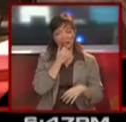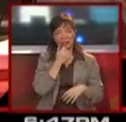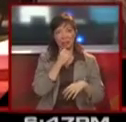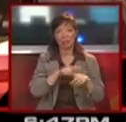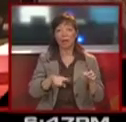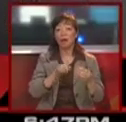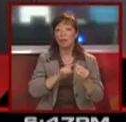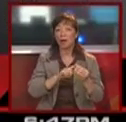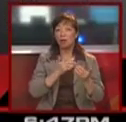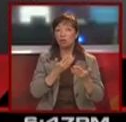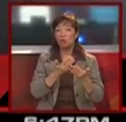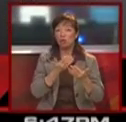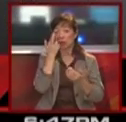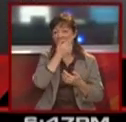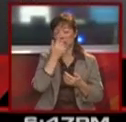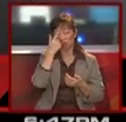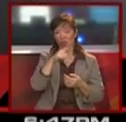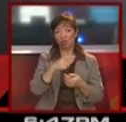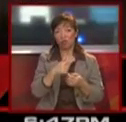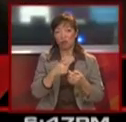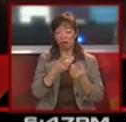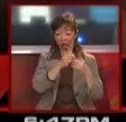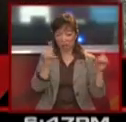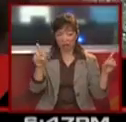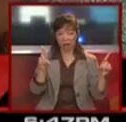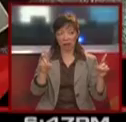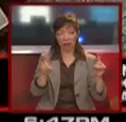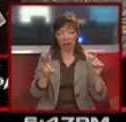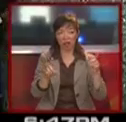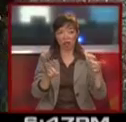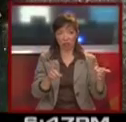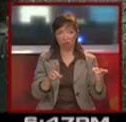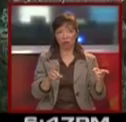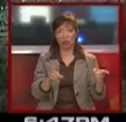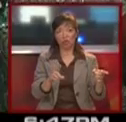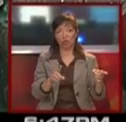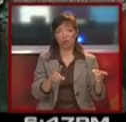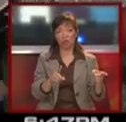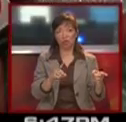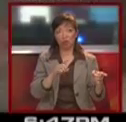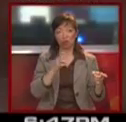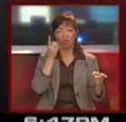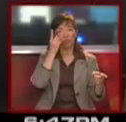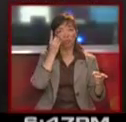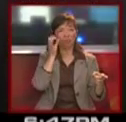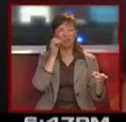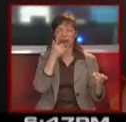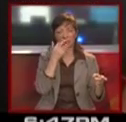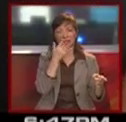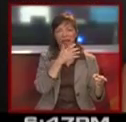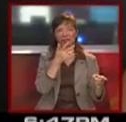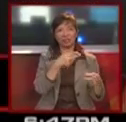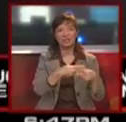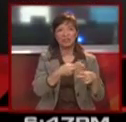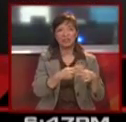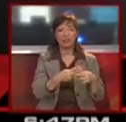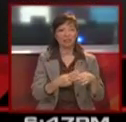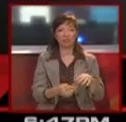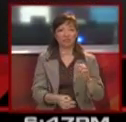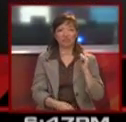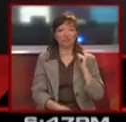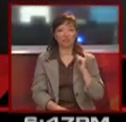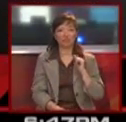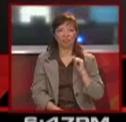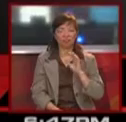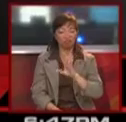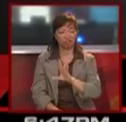kaya sila ng sinasabing dahilan ng hiwalayan nila ni JP na si The Script frontman Danny O'Donoghue? I'm single. I don't want to be in a relationship